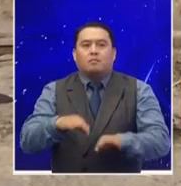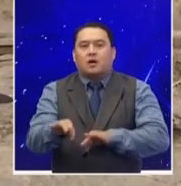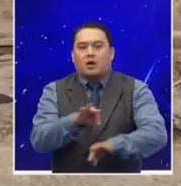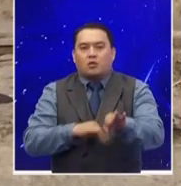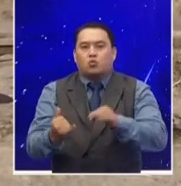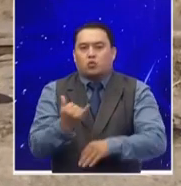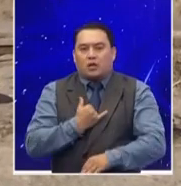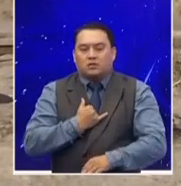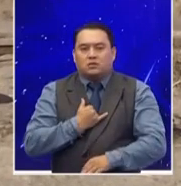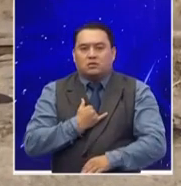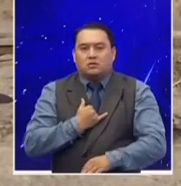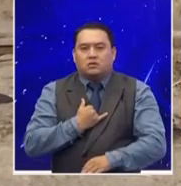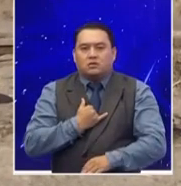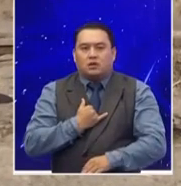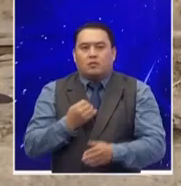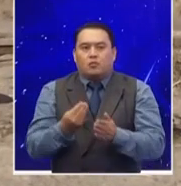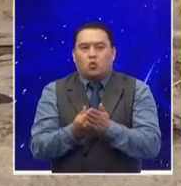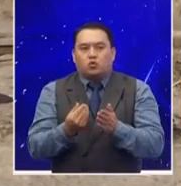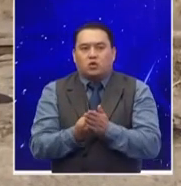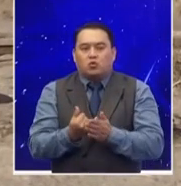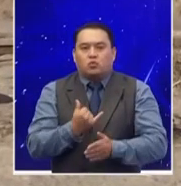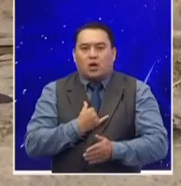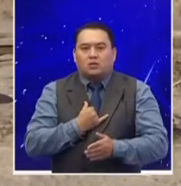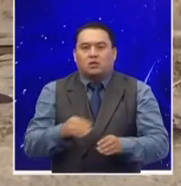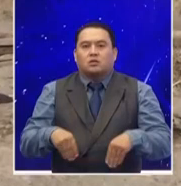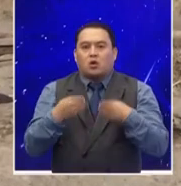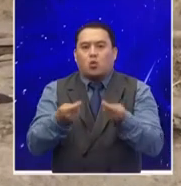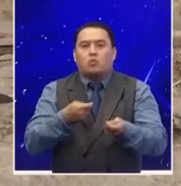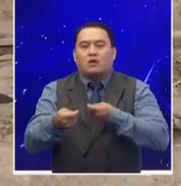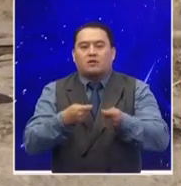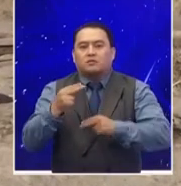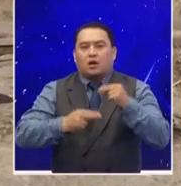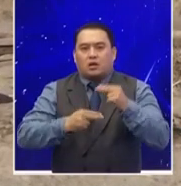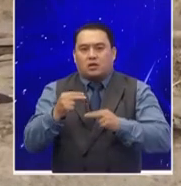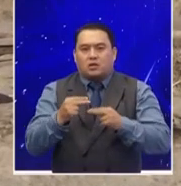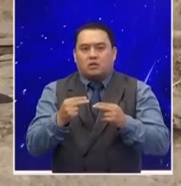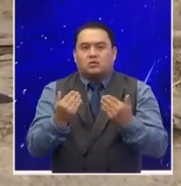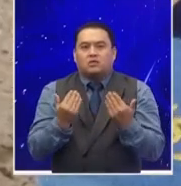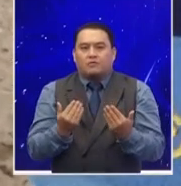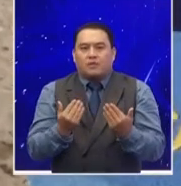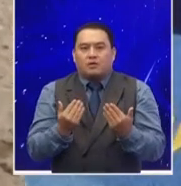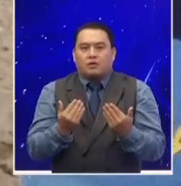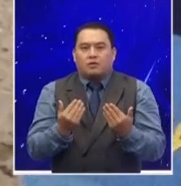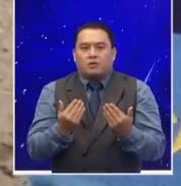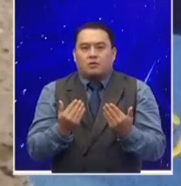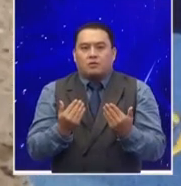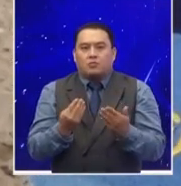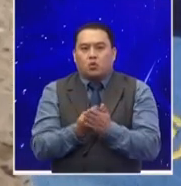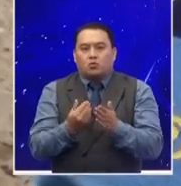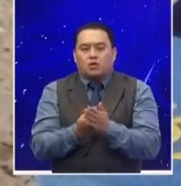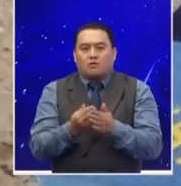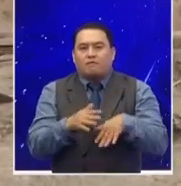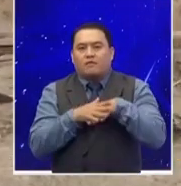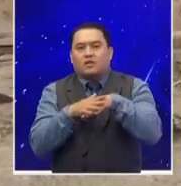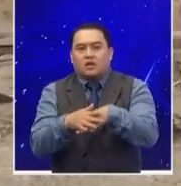уже у нас. Бюджетную заявку мы подали в управление строительства. Теперь, как нам с бюджета